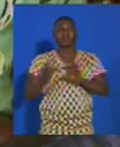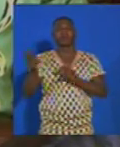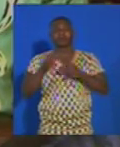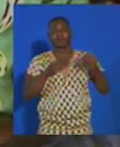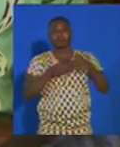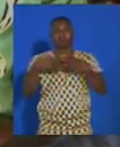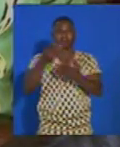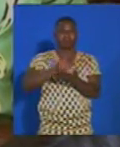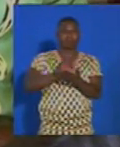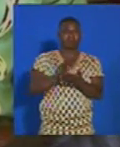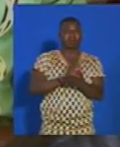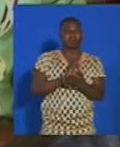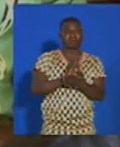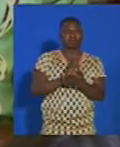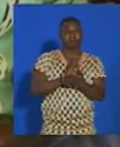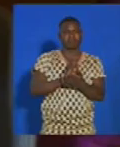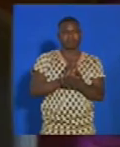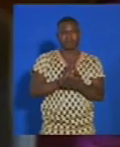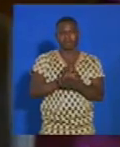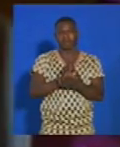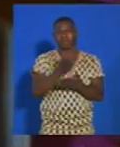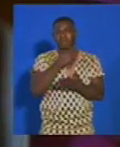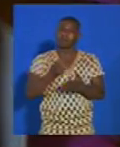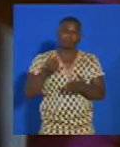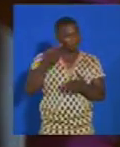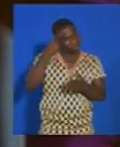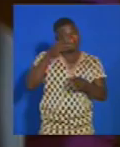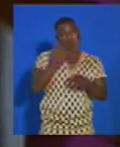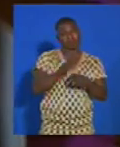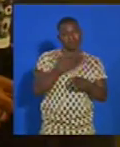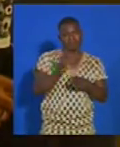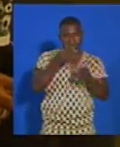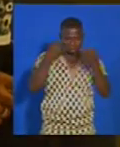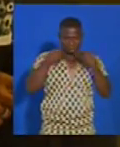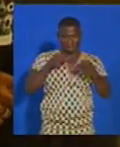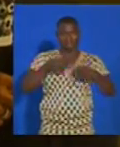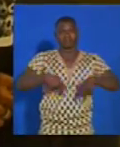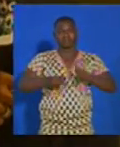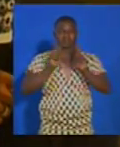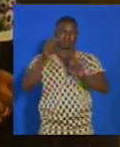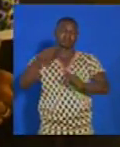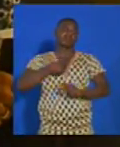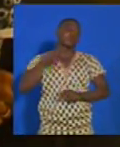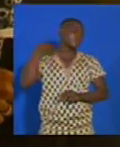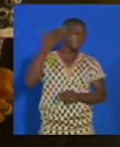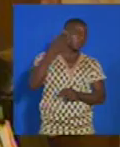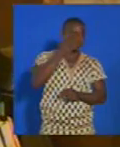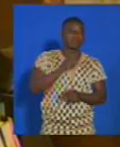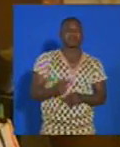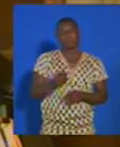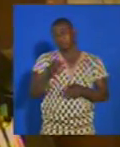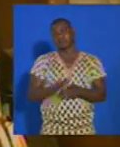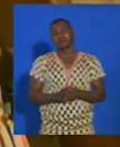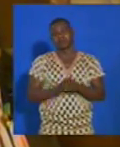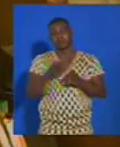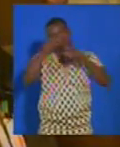et en matière de partage d'informations journalistiques. Et ça va me permettre de filmer, de faire des